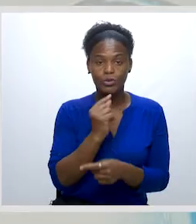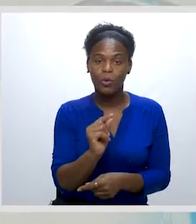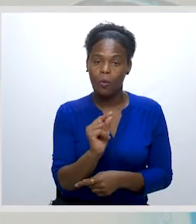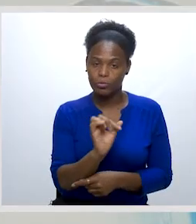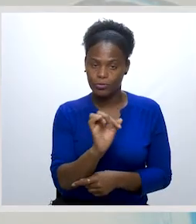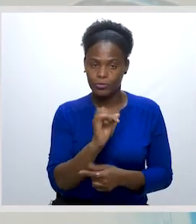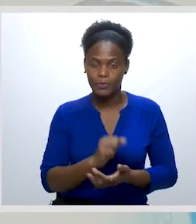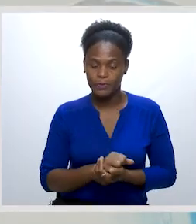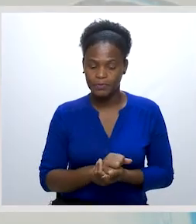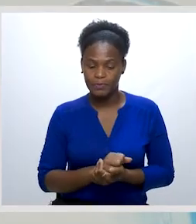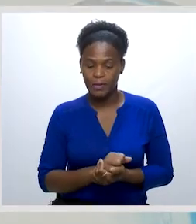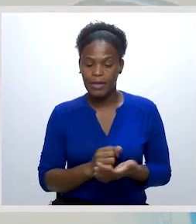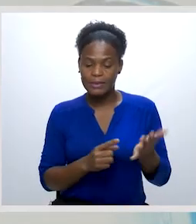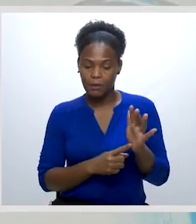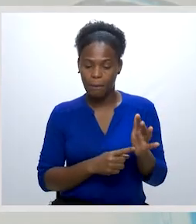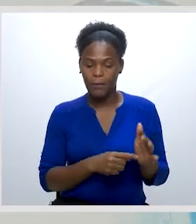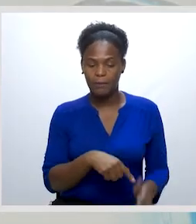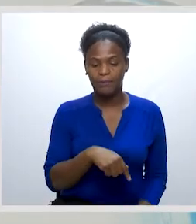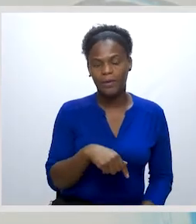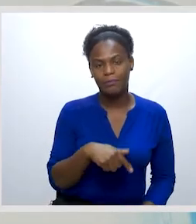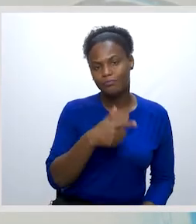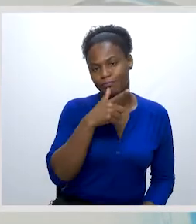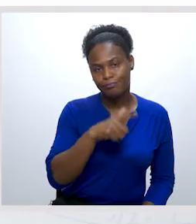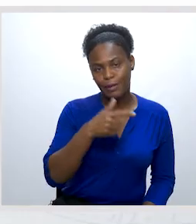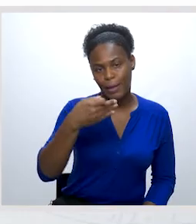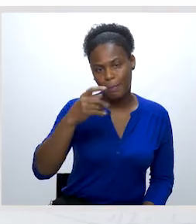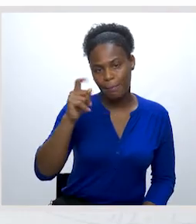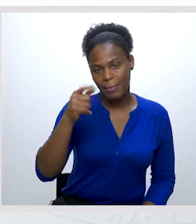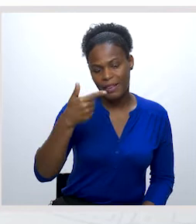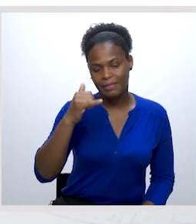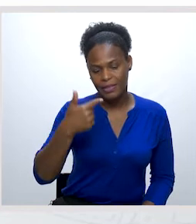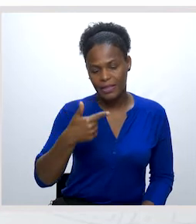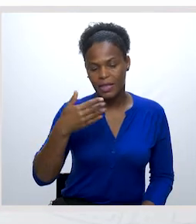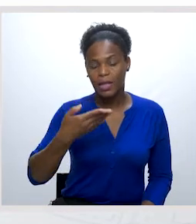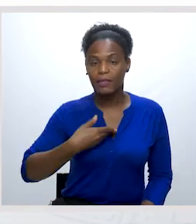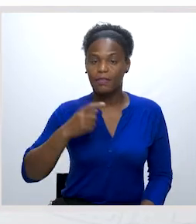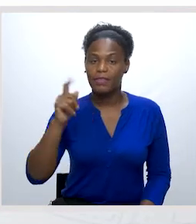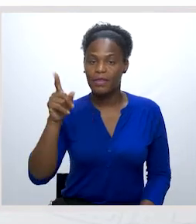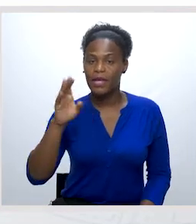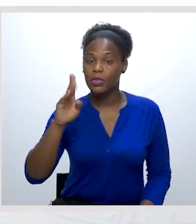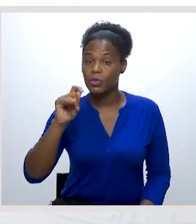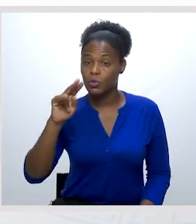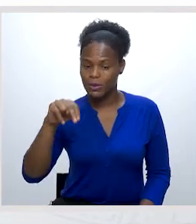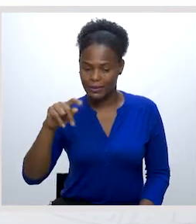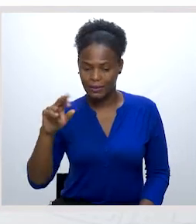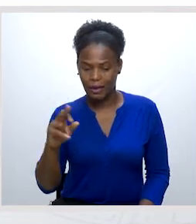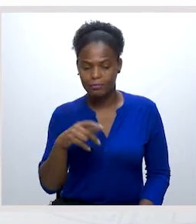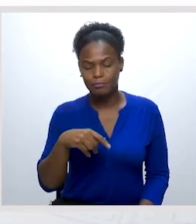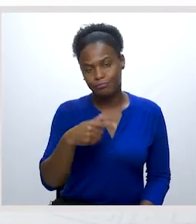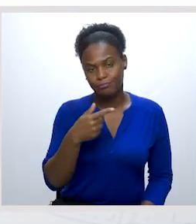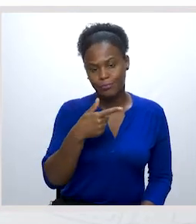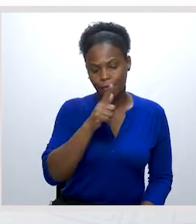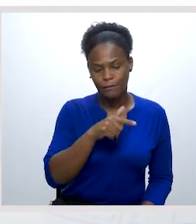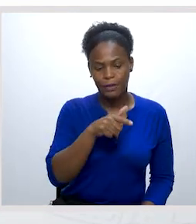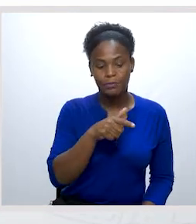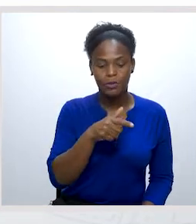D'accord? Alors, ce sont le petit déjeuner, le déjeuner, le goûter et le